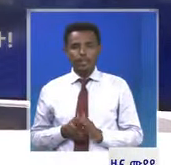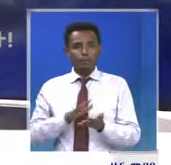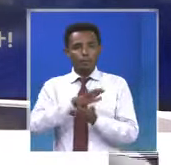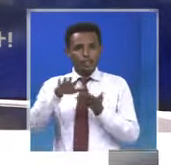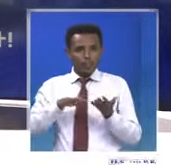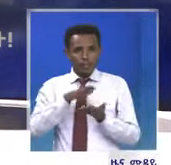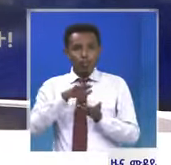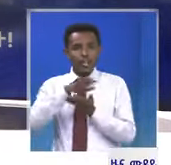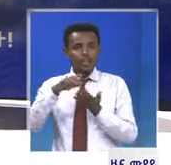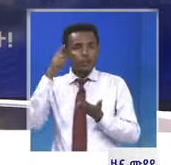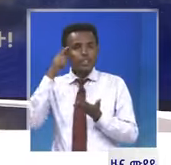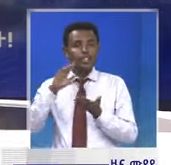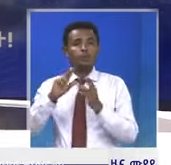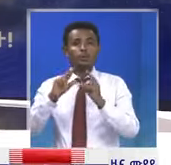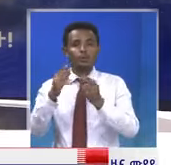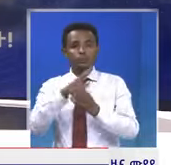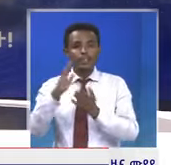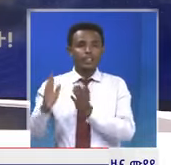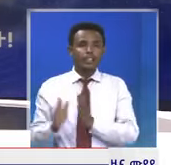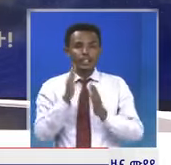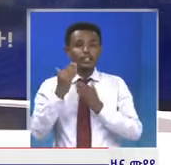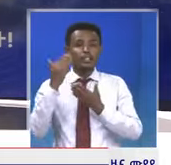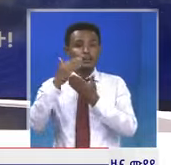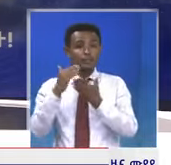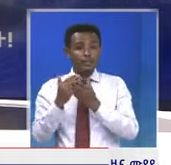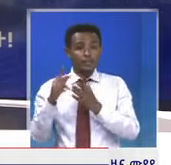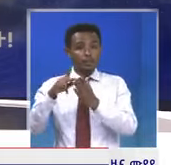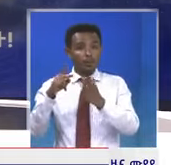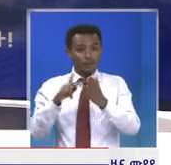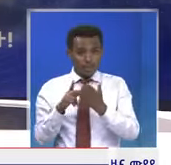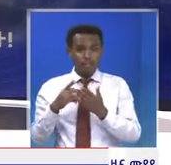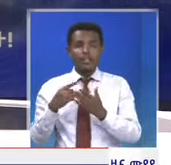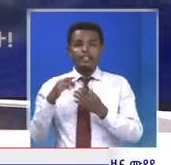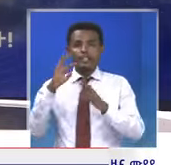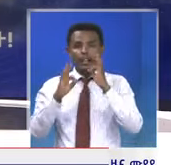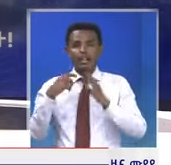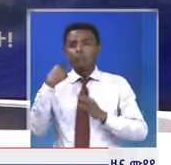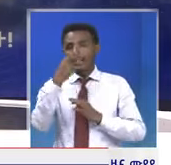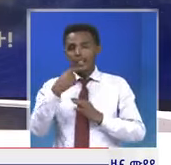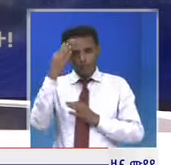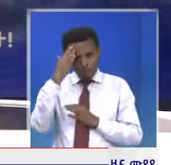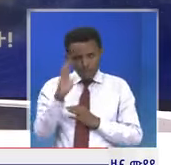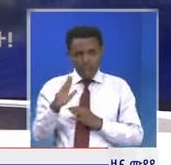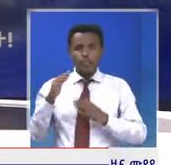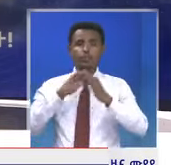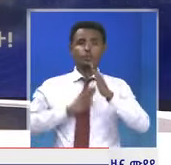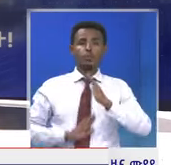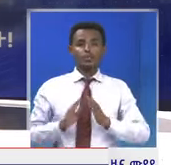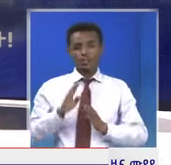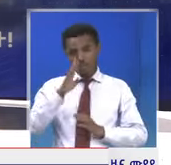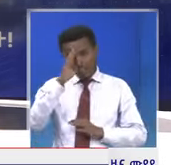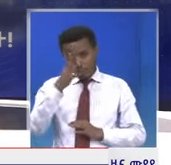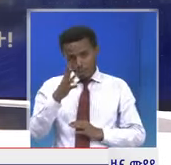በአሸባሪውና ወራሪው የትግራይ ቡድን በተቀረጸው የትምህርት ፖሊሲ ታሪክና ማንነቱን የማያውቅ ትውልድ እንዲፈጠር ተደርጓል።